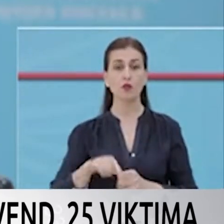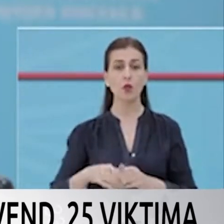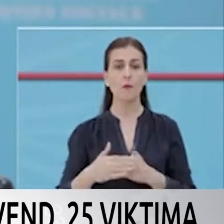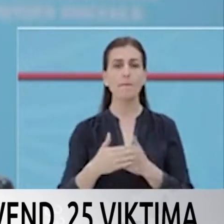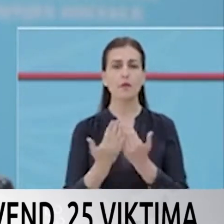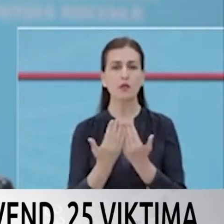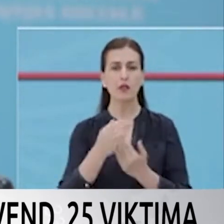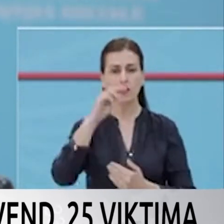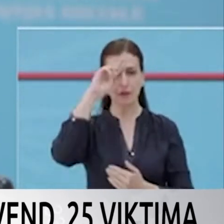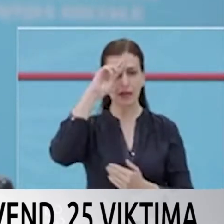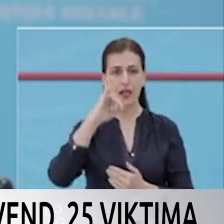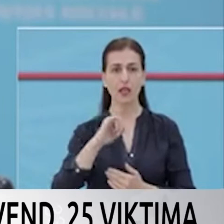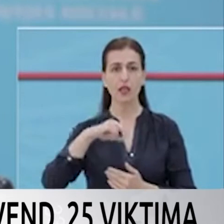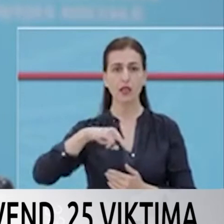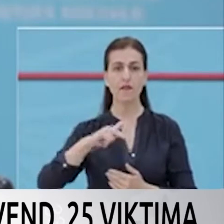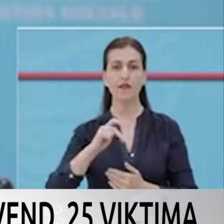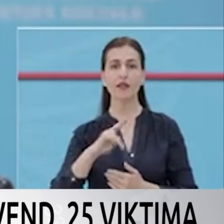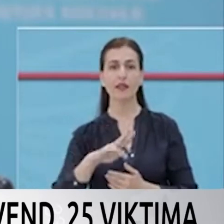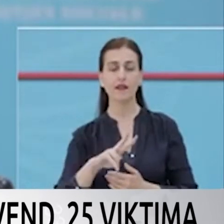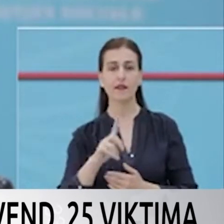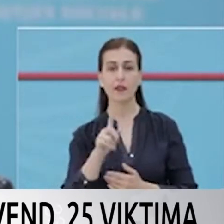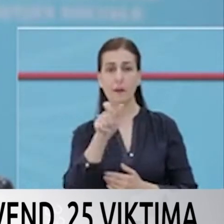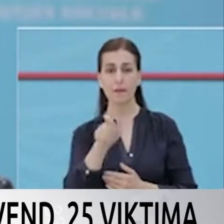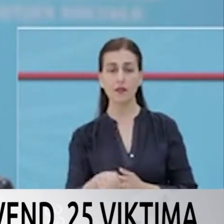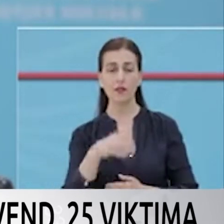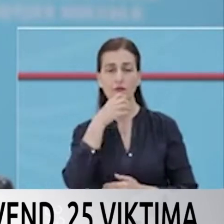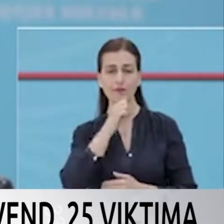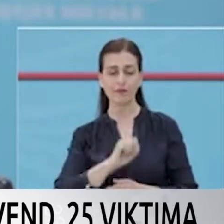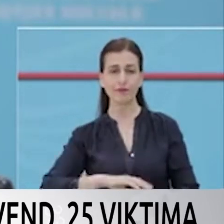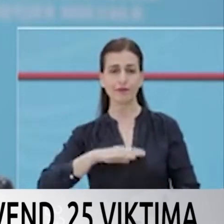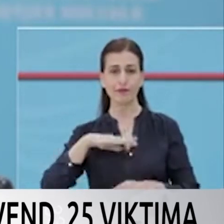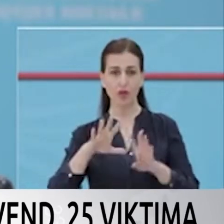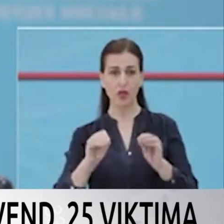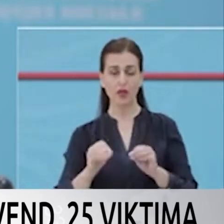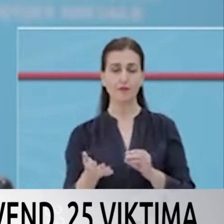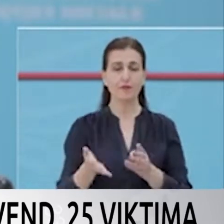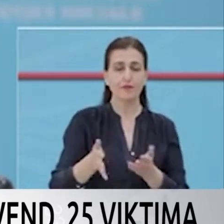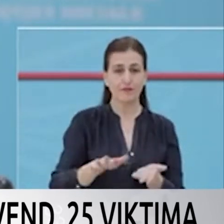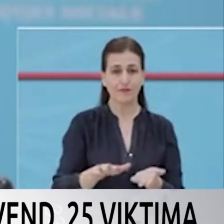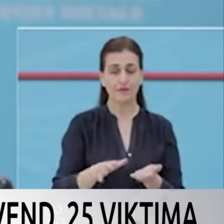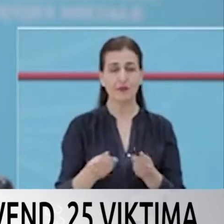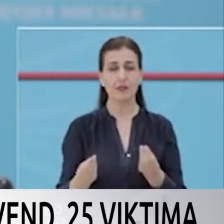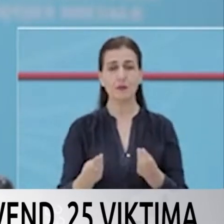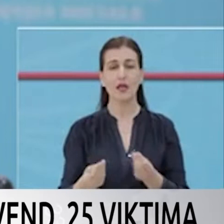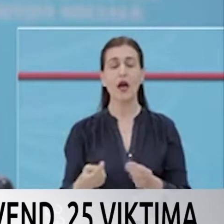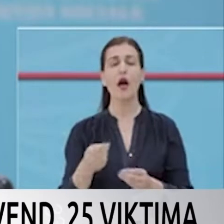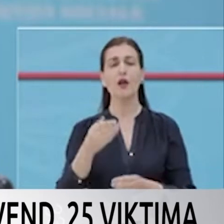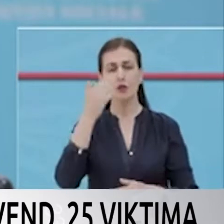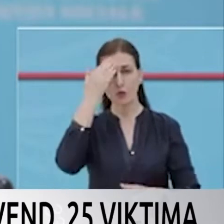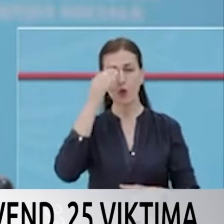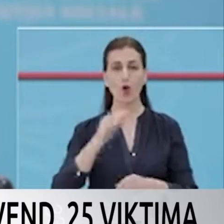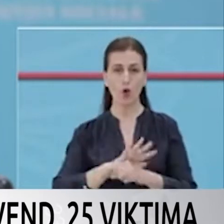Mëngjesin e sotëm në spitalin infektiv ka ndruar jetë një pacient 90 vjeçar, i cili përveç